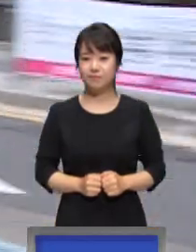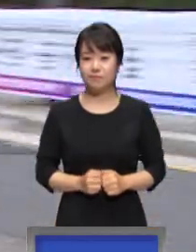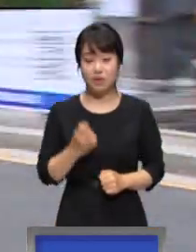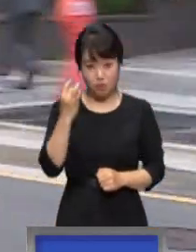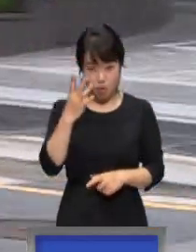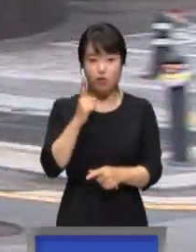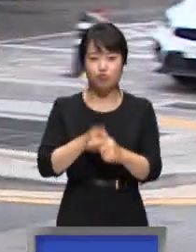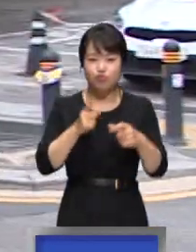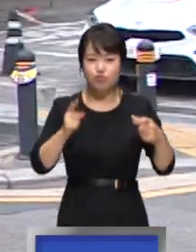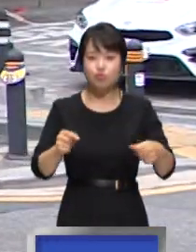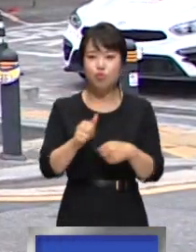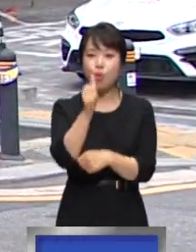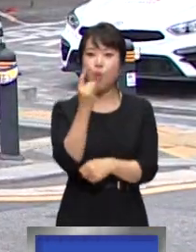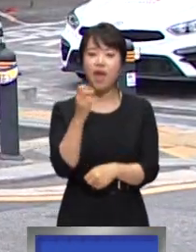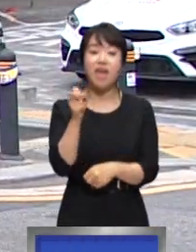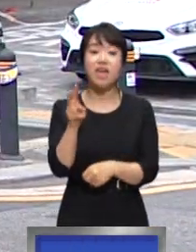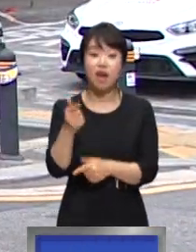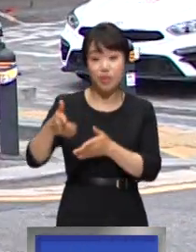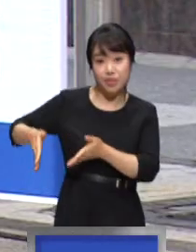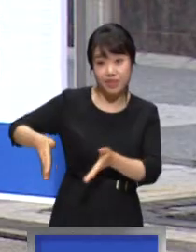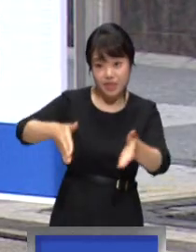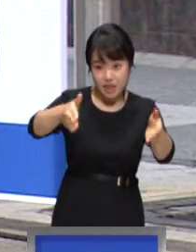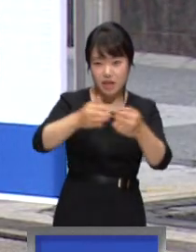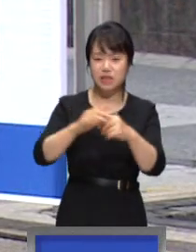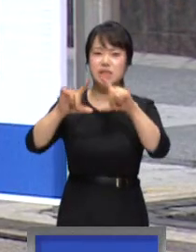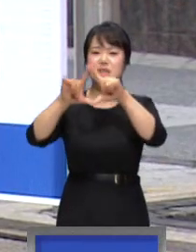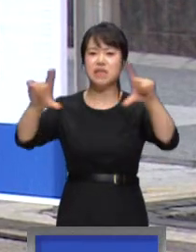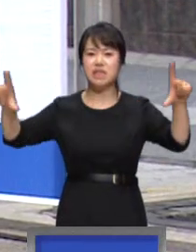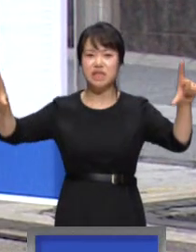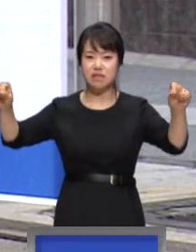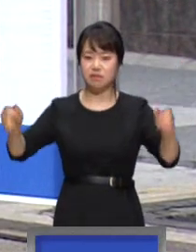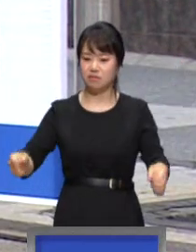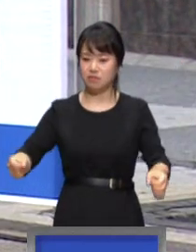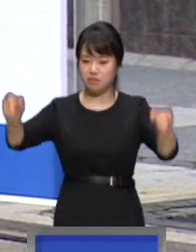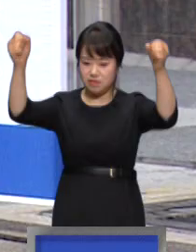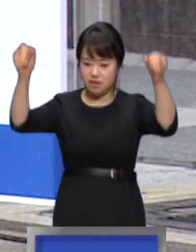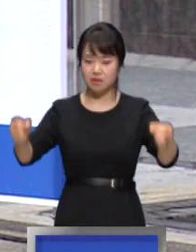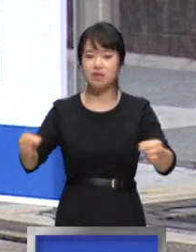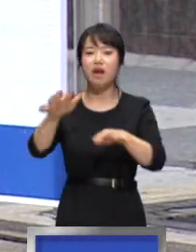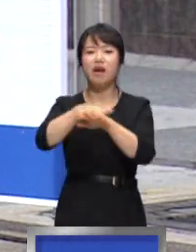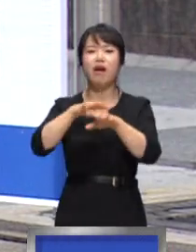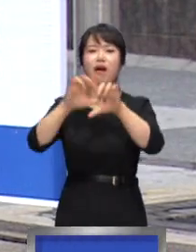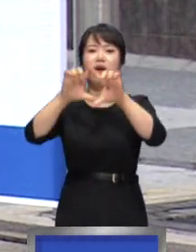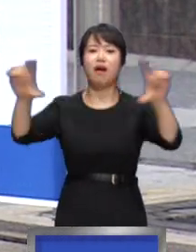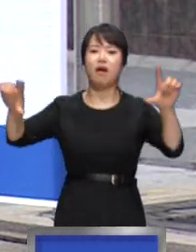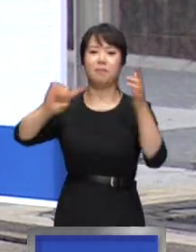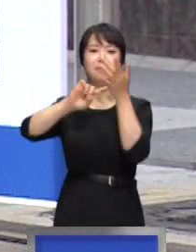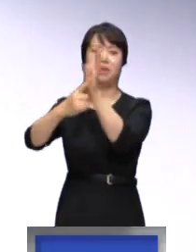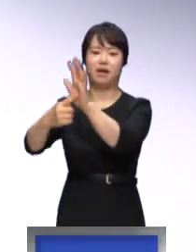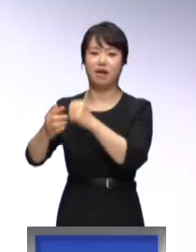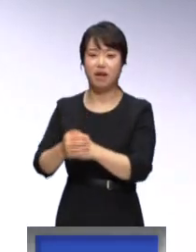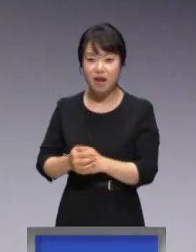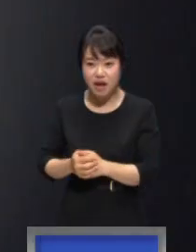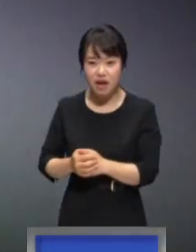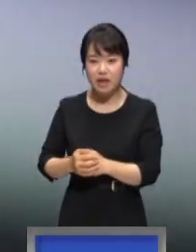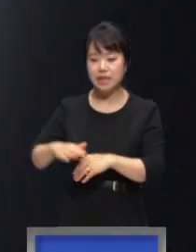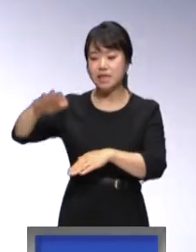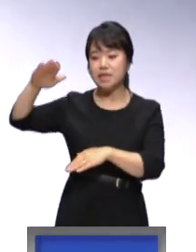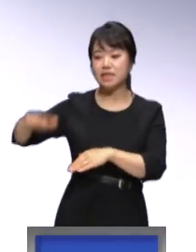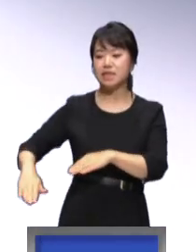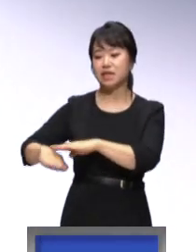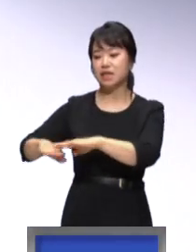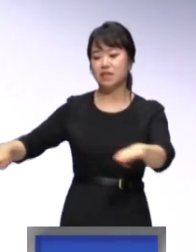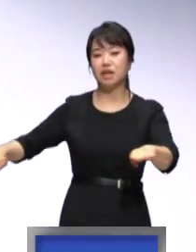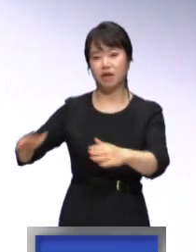중구 회현동 일대 보행로, 지상으로 1m 정도 올라온 깃대에 현수막이 걸려 있습니다. 이른바 저단형 지정